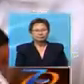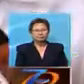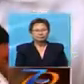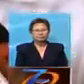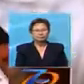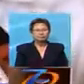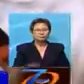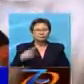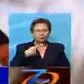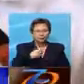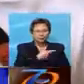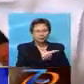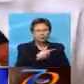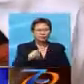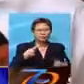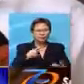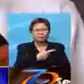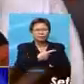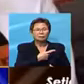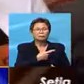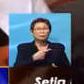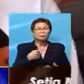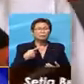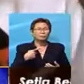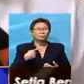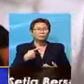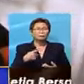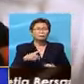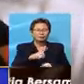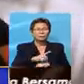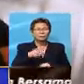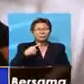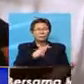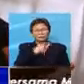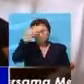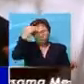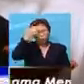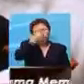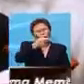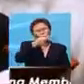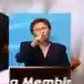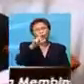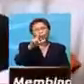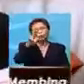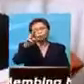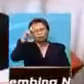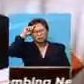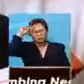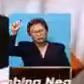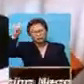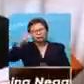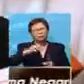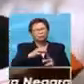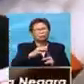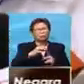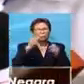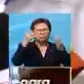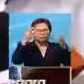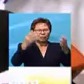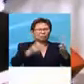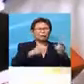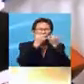Supaya kita mewujudkan local champion. Di sini kita tahu di kawasan Hulu Terengganu ni, terutama di Ajil, kita banyak produk-produk